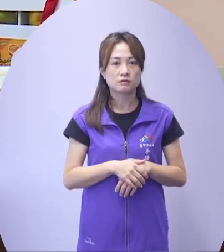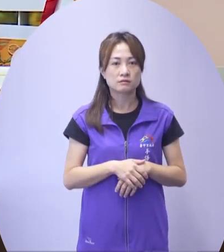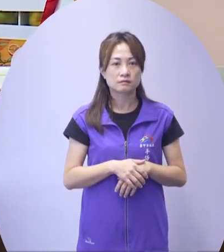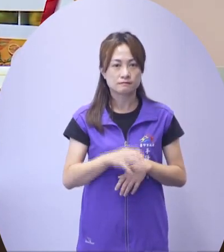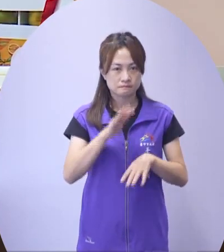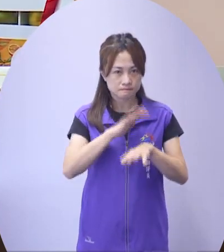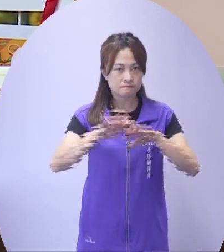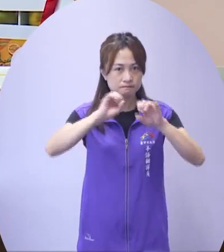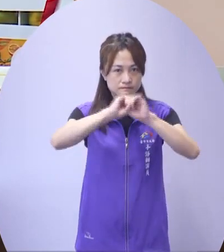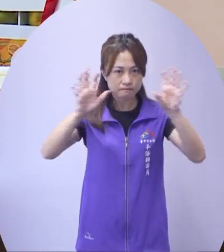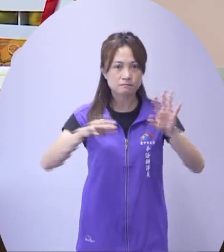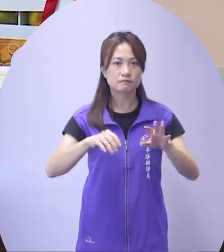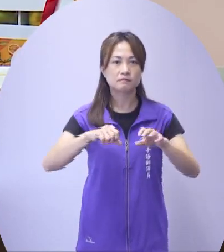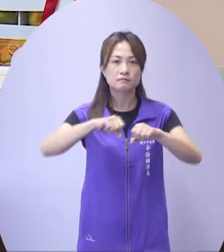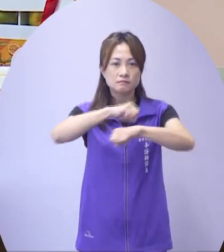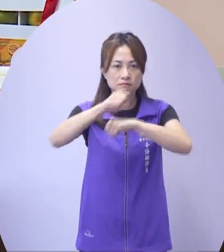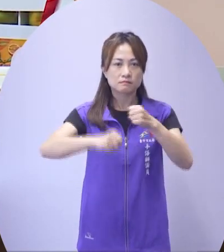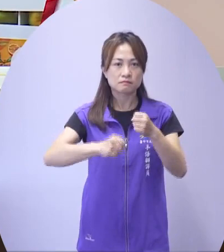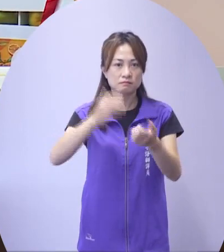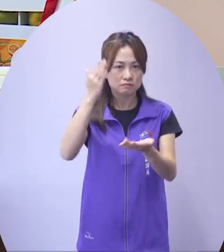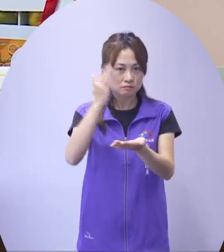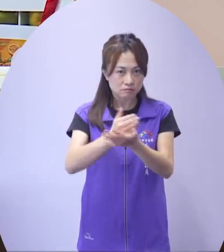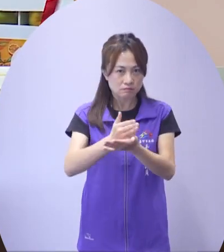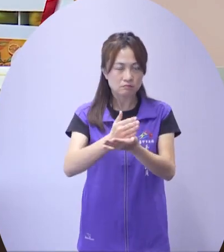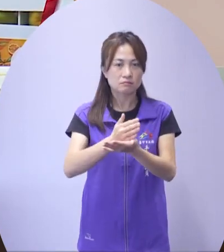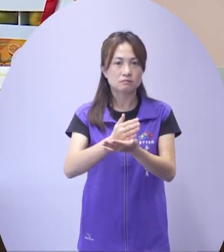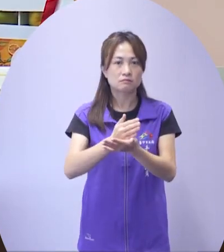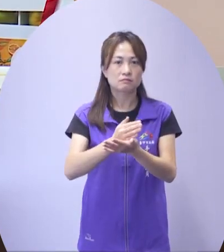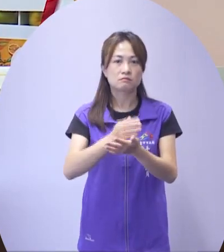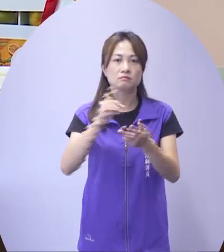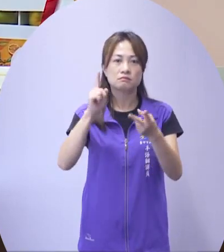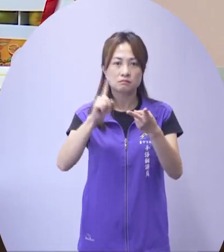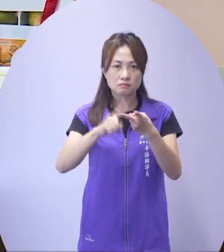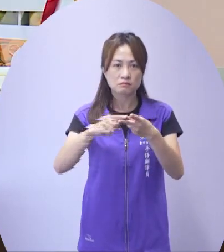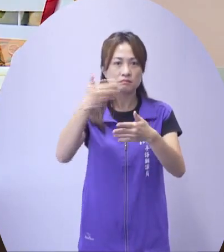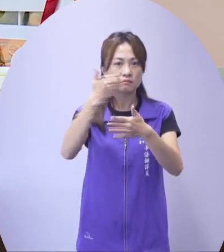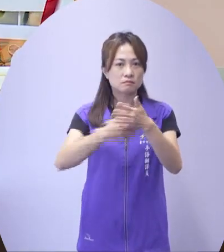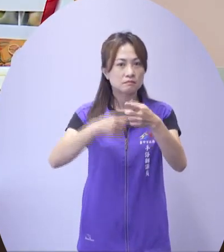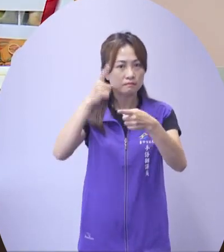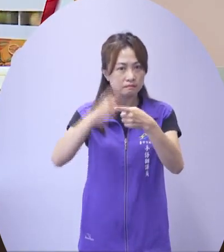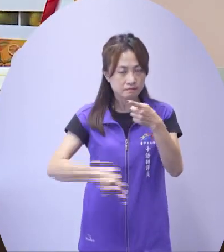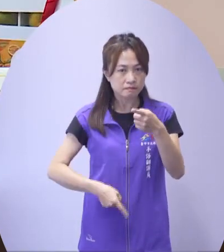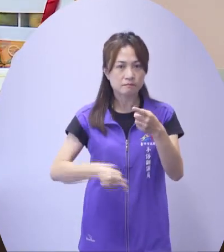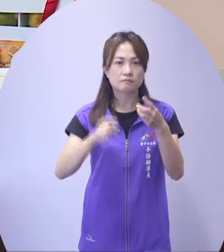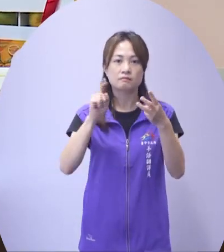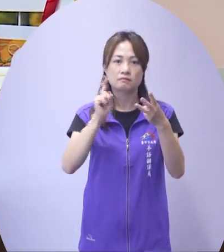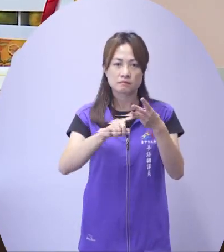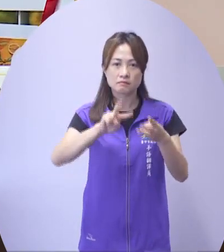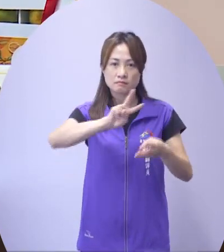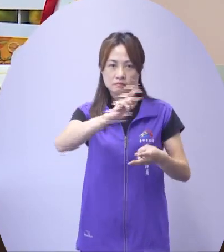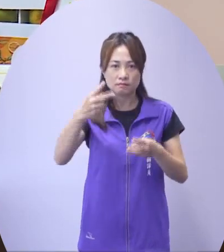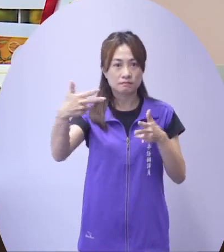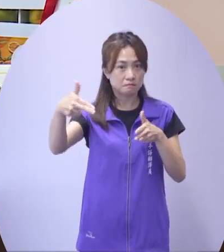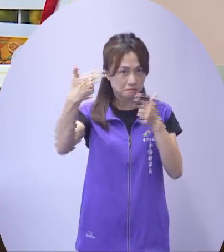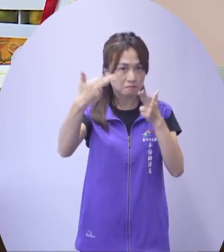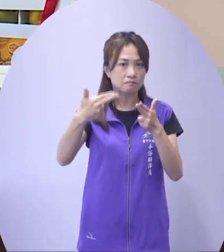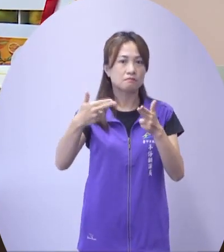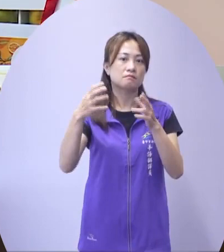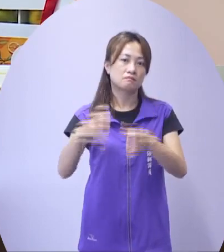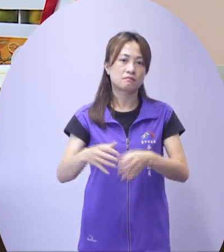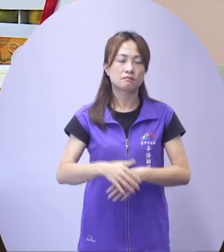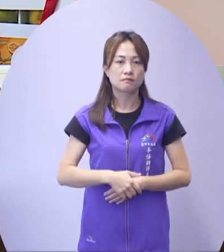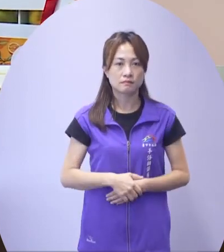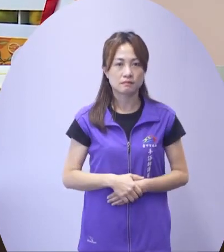是停办或者是线上举办哈，那都不排除任何的可能，但是我们还是希望